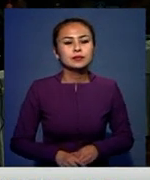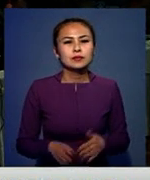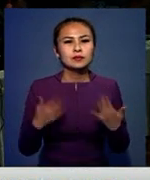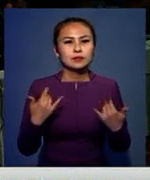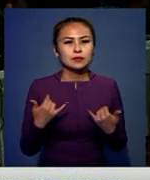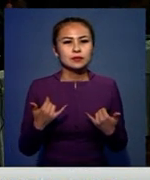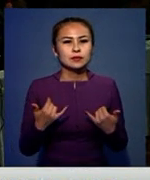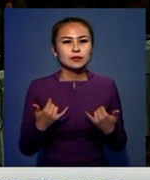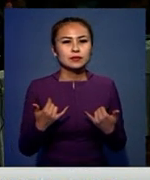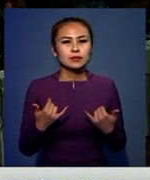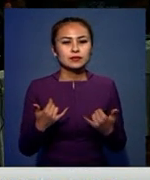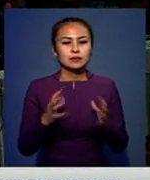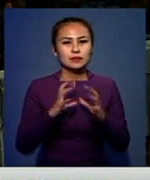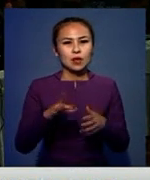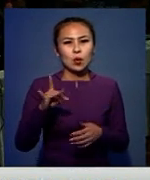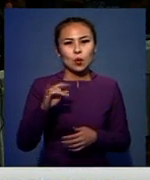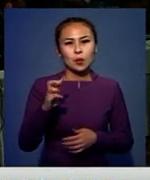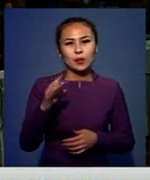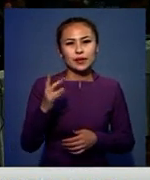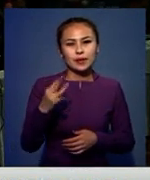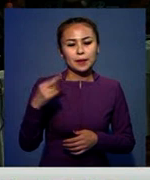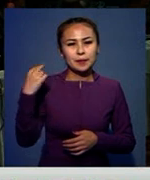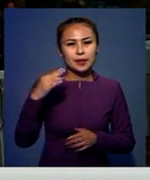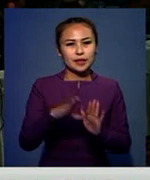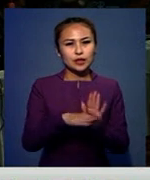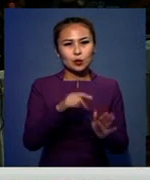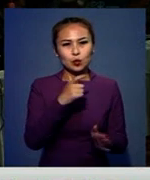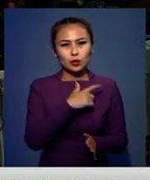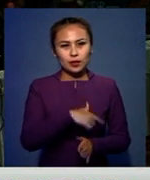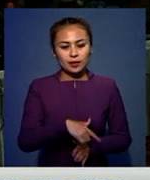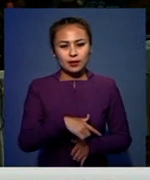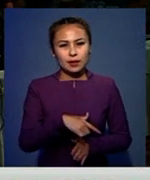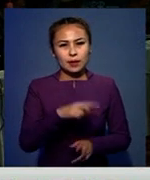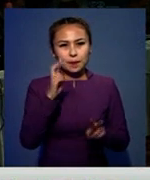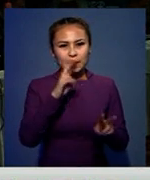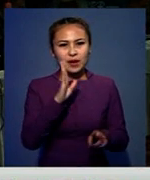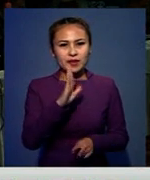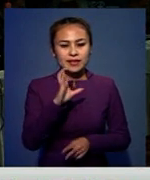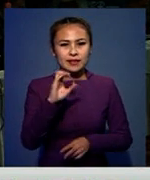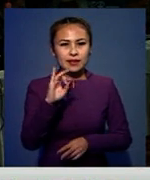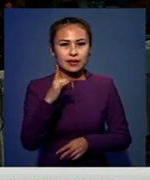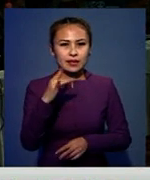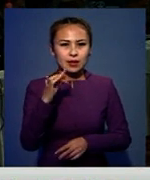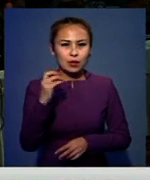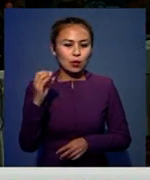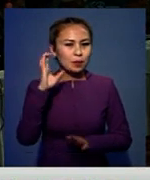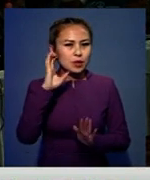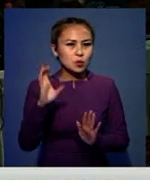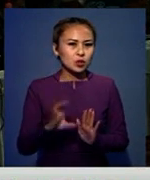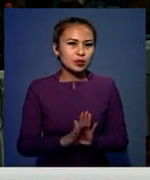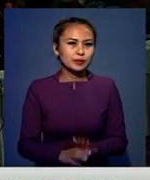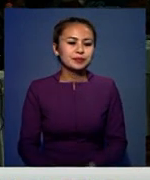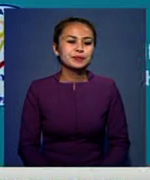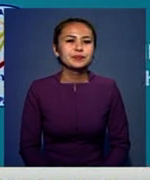қазір халықаралық Румыния парламентінің депутаты, халықаралық байқаушы Валерий Сергионың пікірін